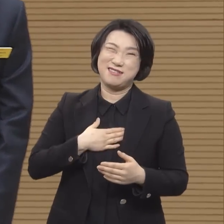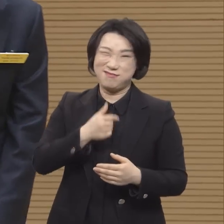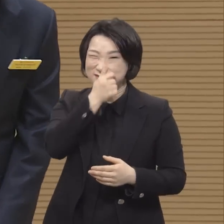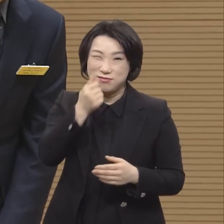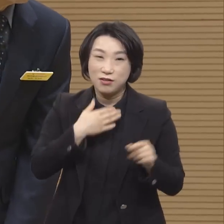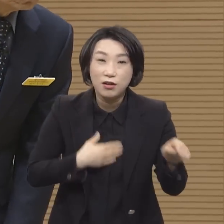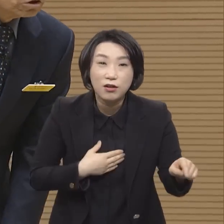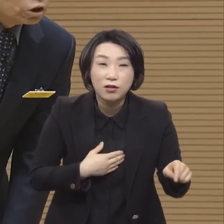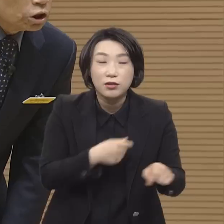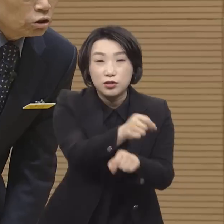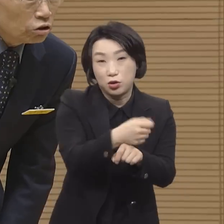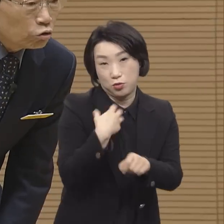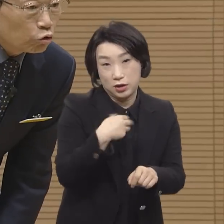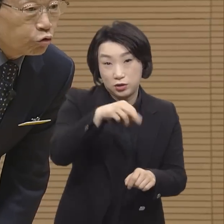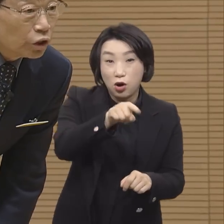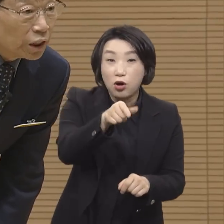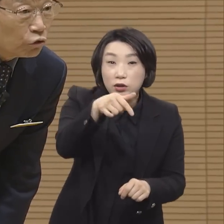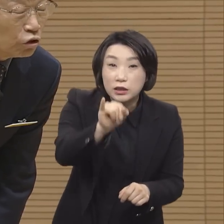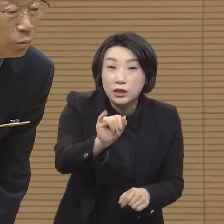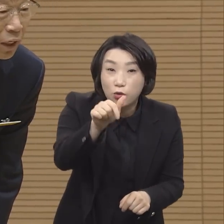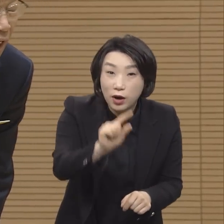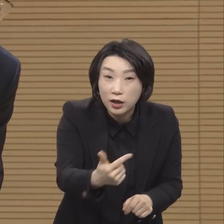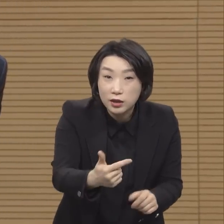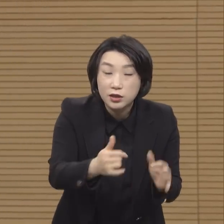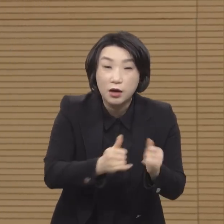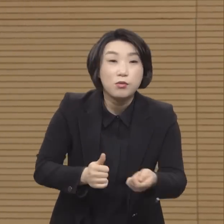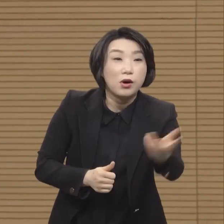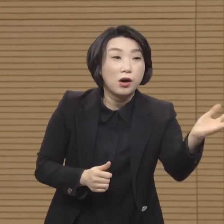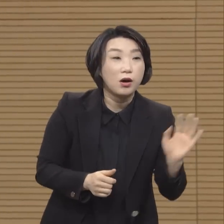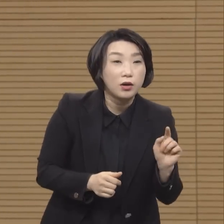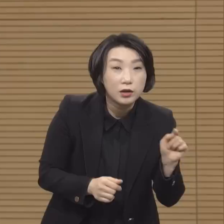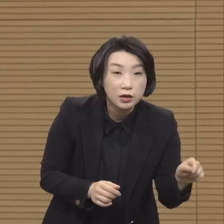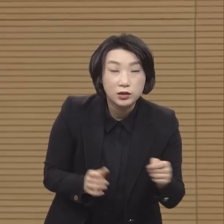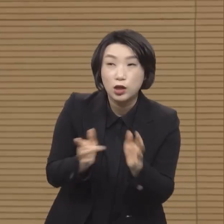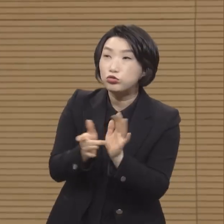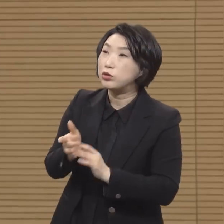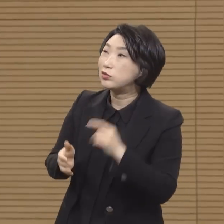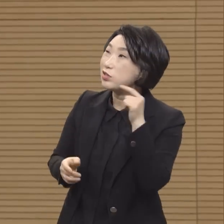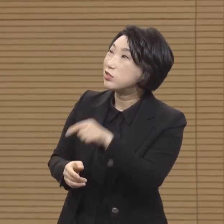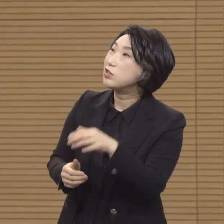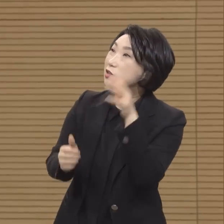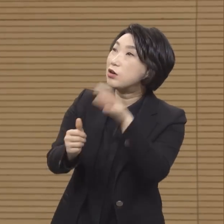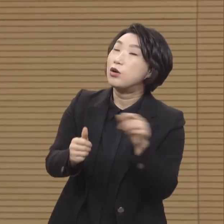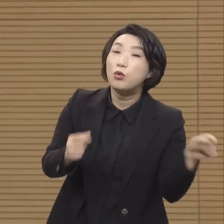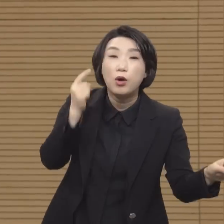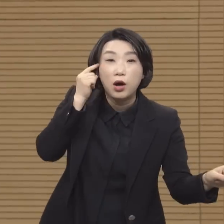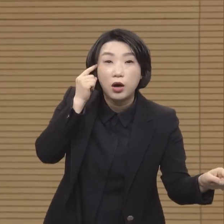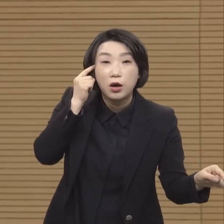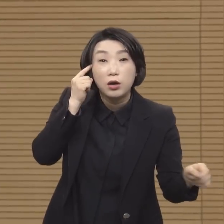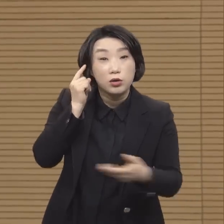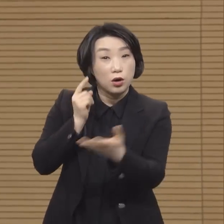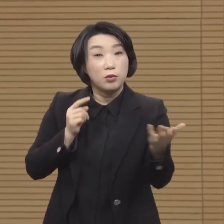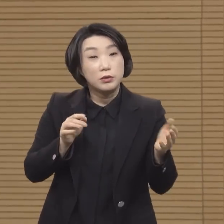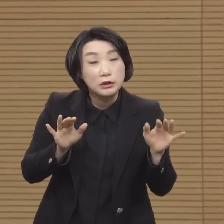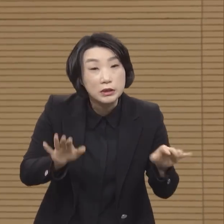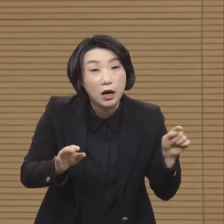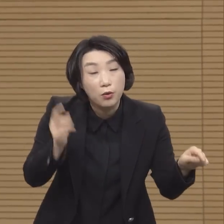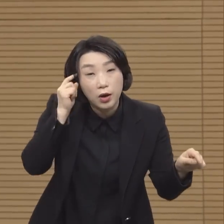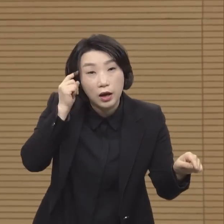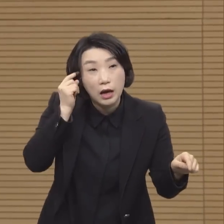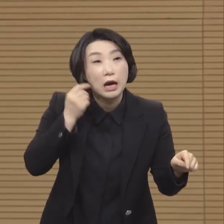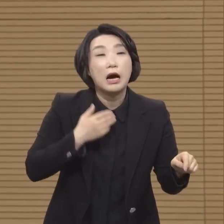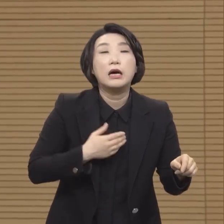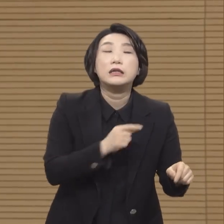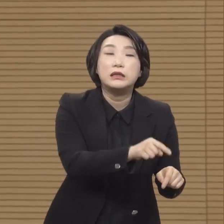서기관들, 이들이 어떻게 예수님에게 이렇게 말할 수 있는가? 이것은 자기들이